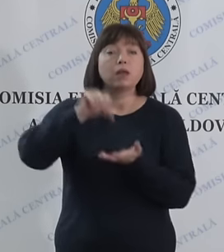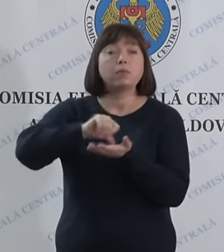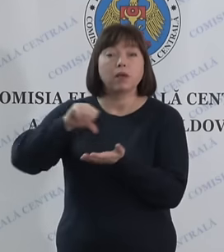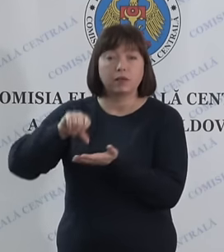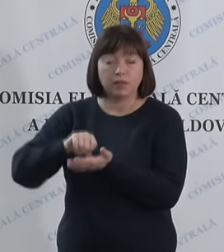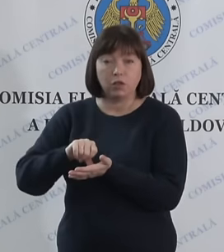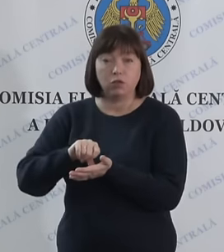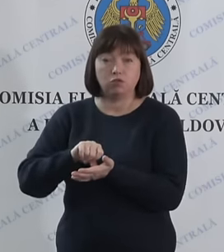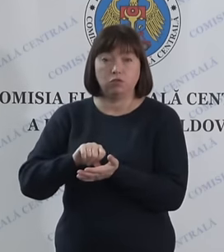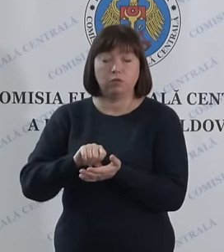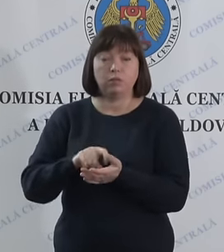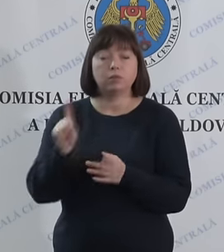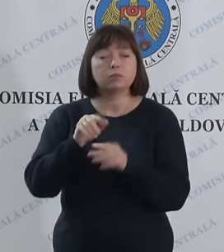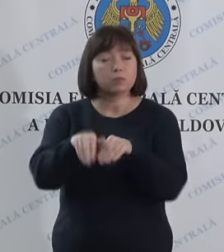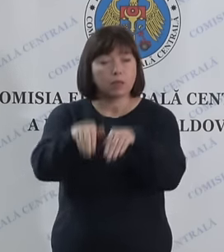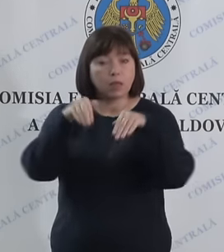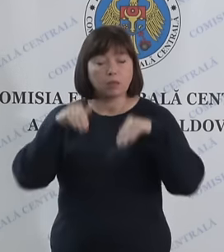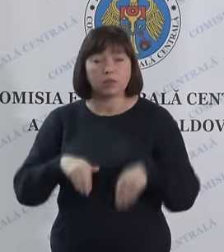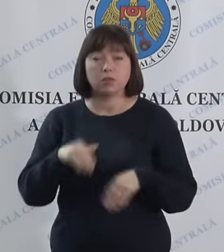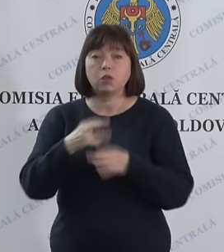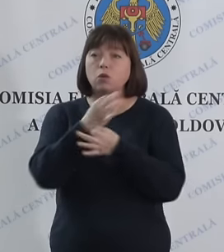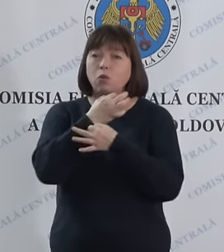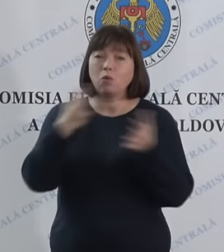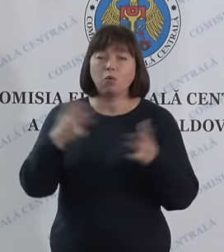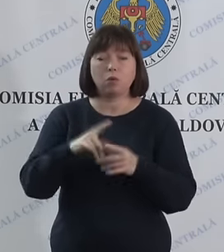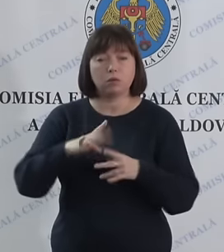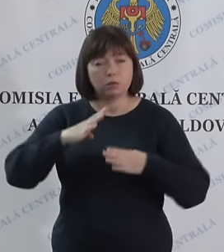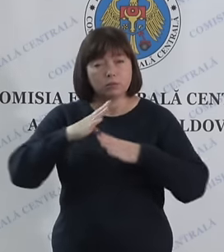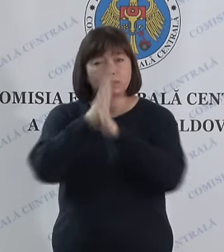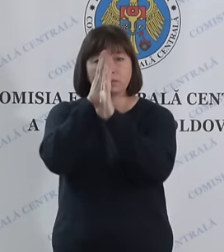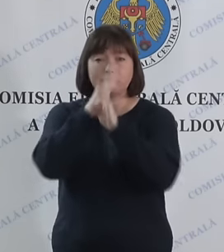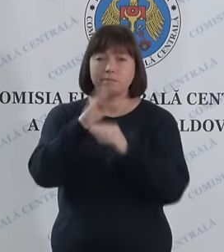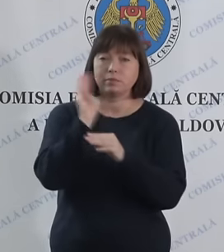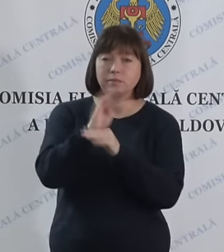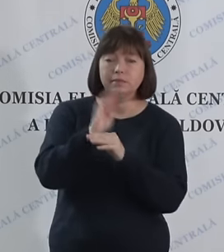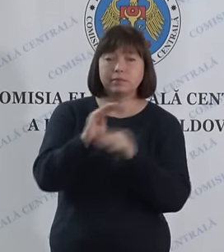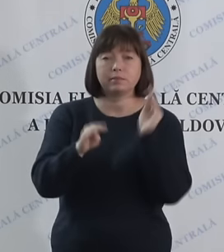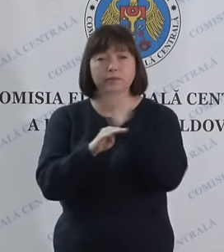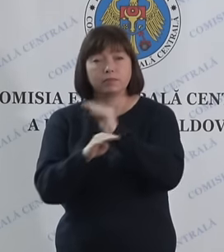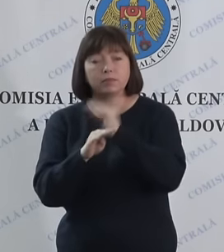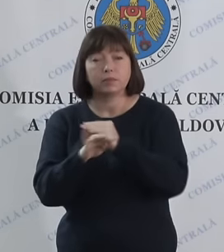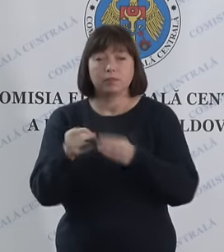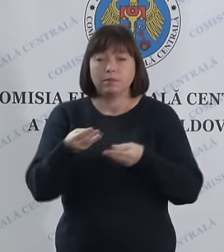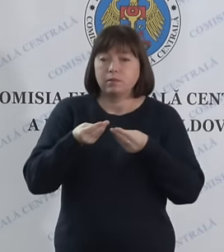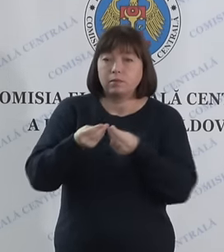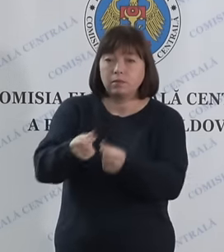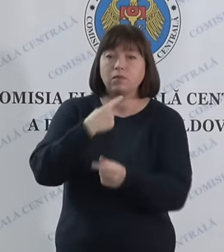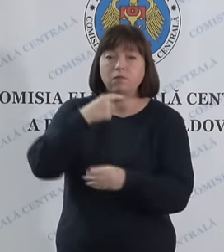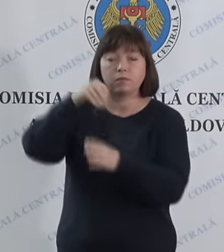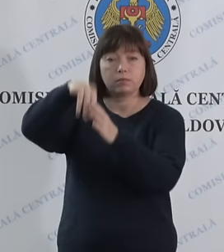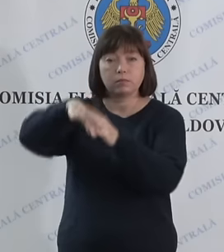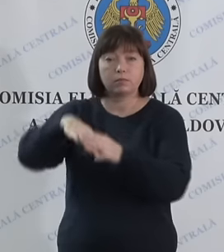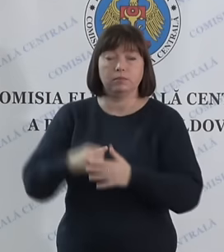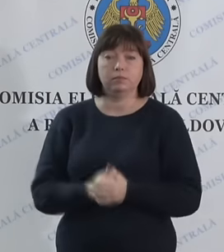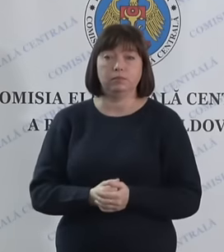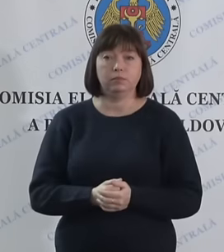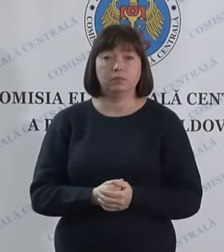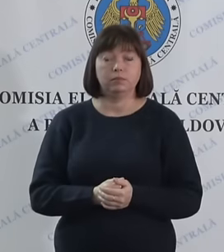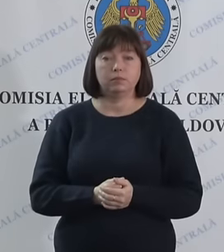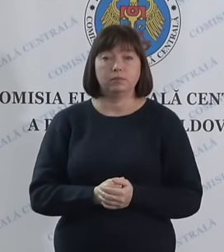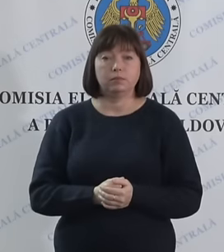implicați în a se abține de la orice ingerință în procesul electoral și influențarea votului